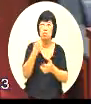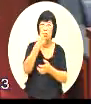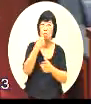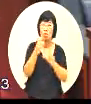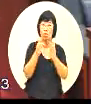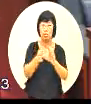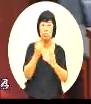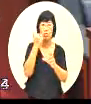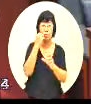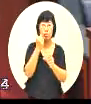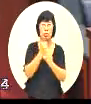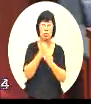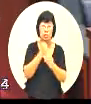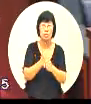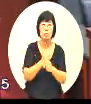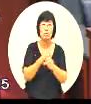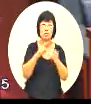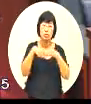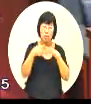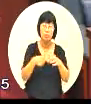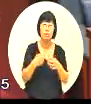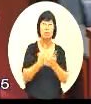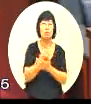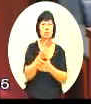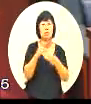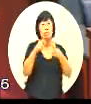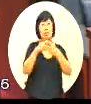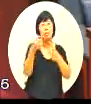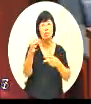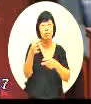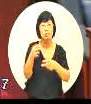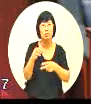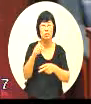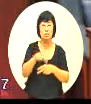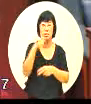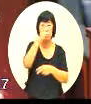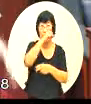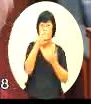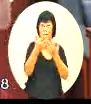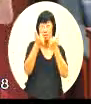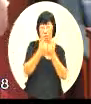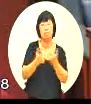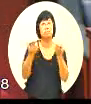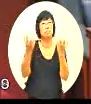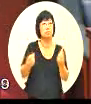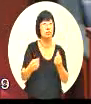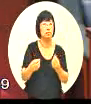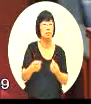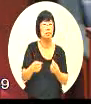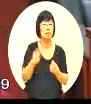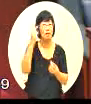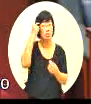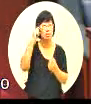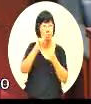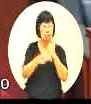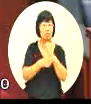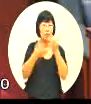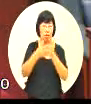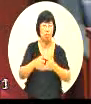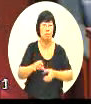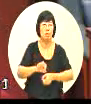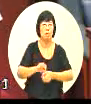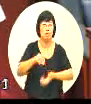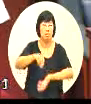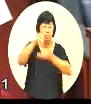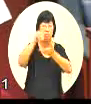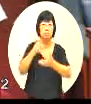东西钢、碳钢企业，这个大概没机会，在台湾都没有机会了。我觉得这样的一个观念的一个提升，是不是市长来，请